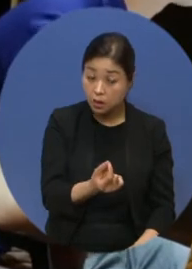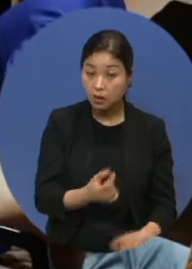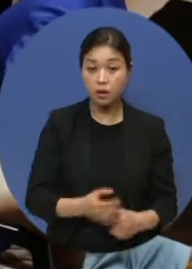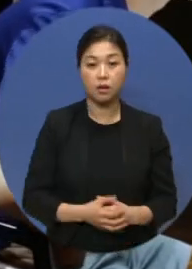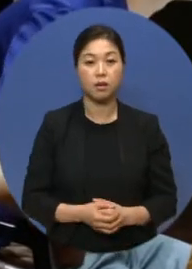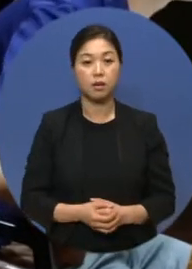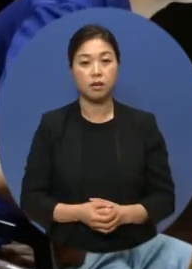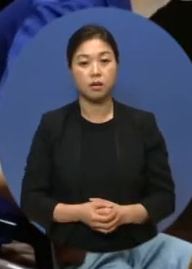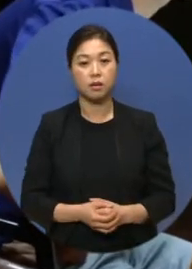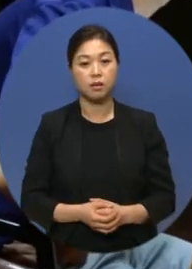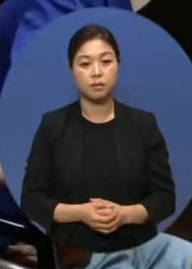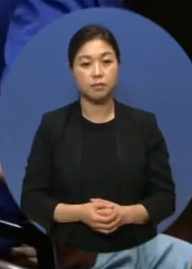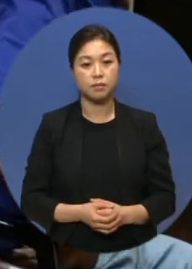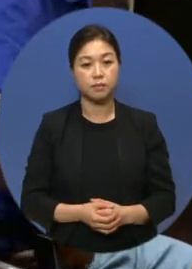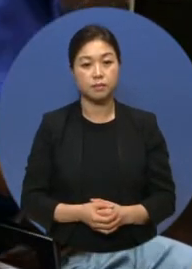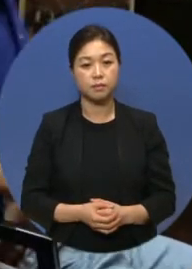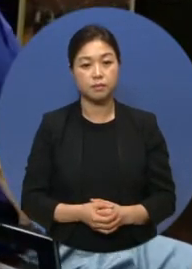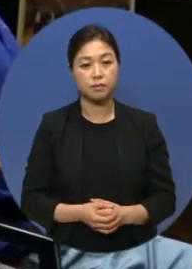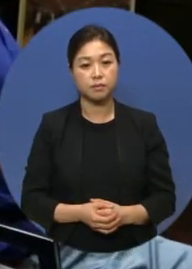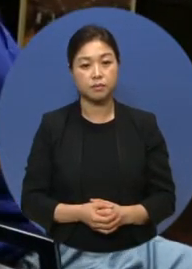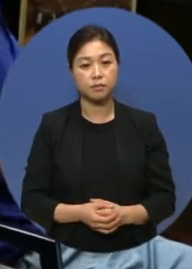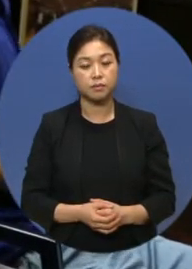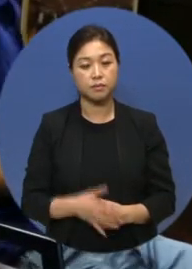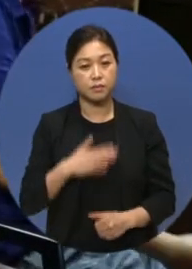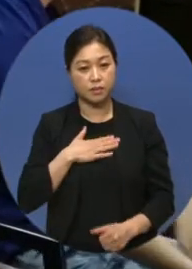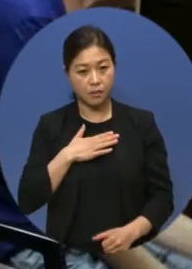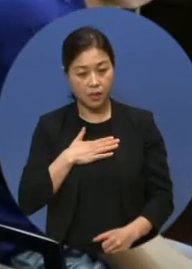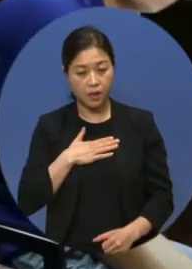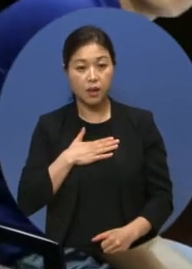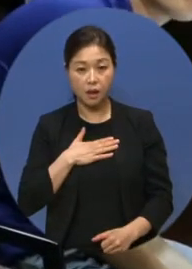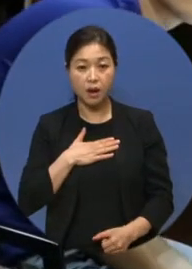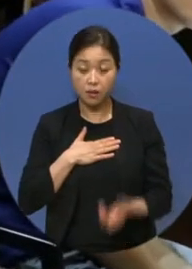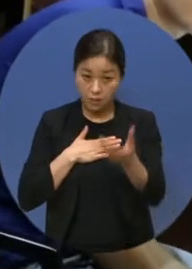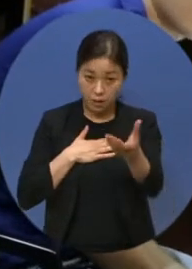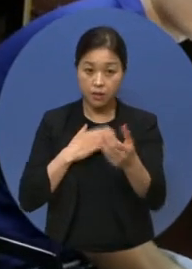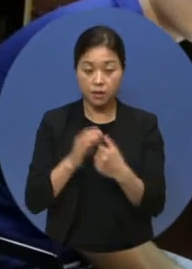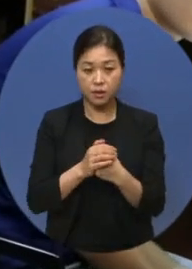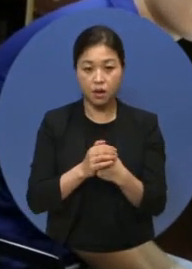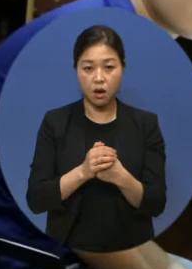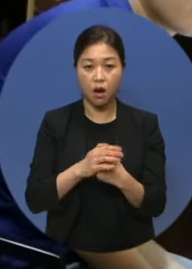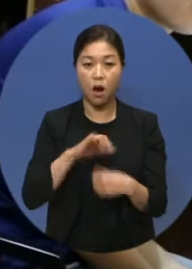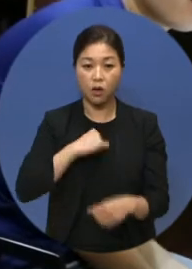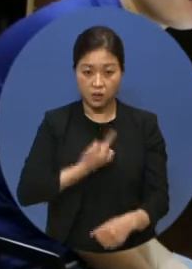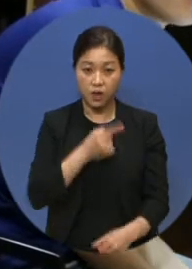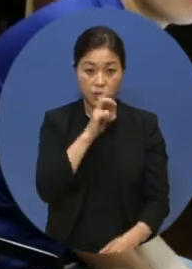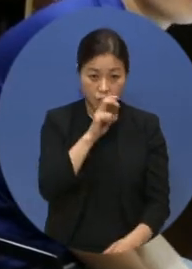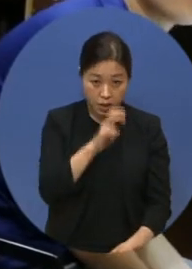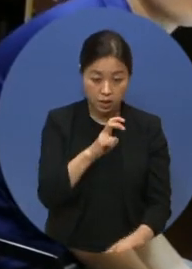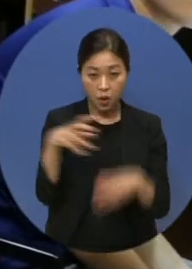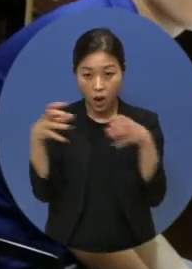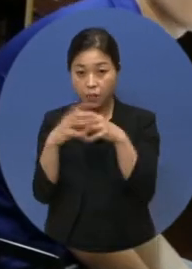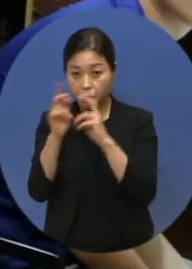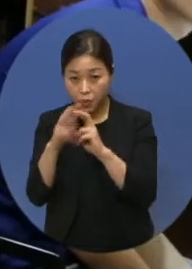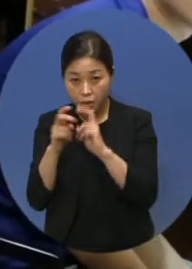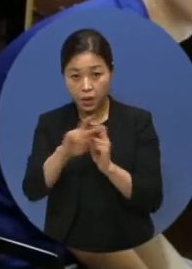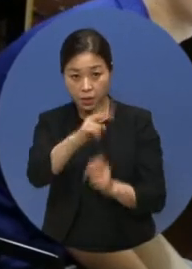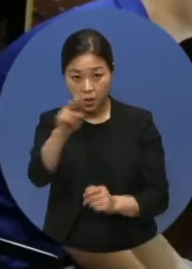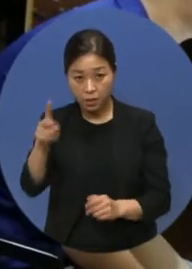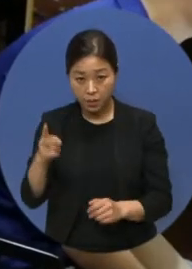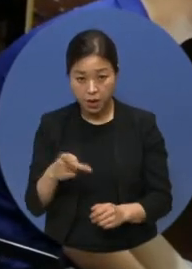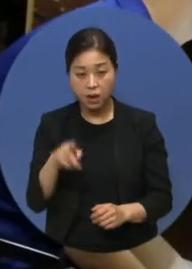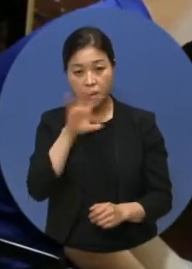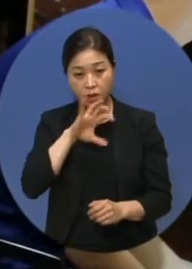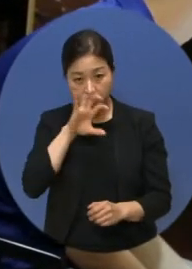수도 있을 것 같은데 괜찮은가 봐요? 네 그래서 뭐 독창들도 시키고 합창도 시키고 돌아가면서 좀 쉬어가면서